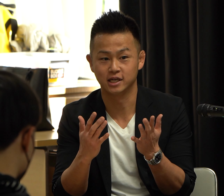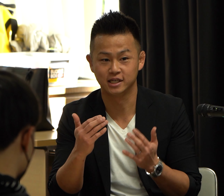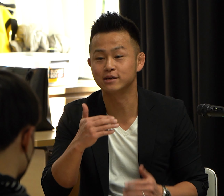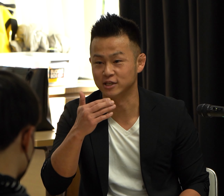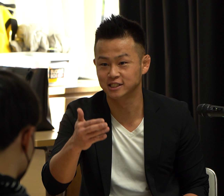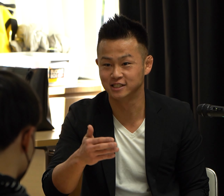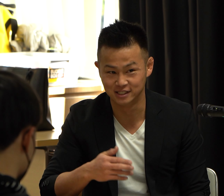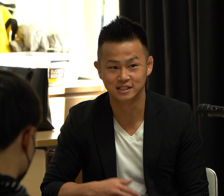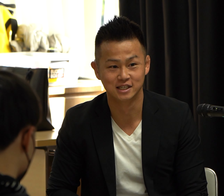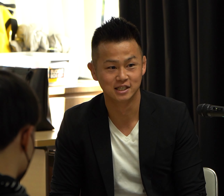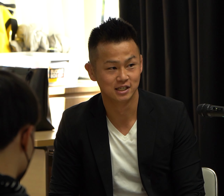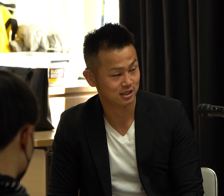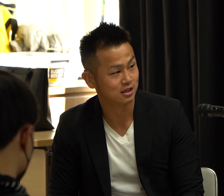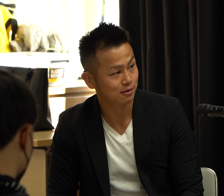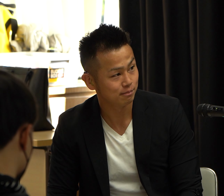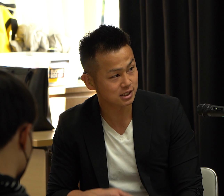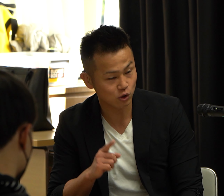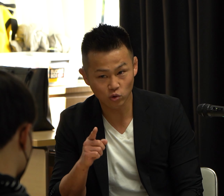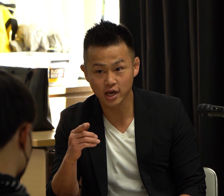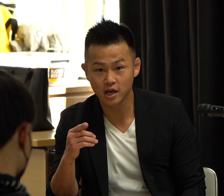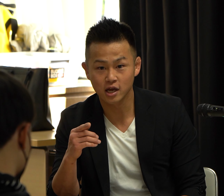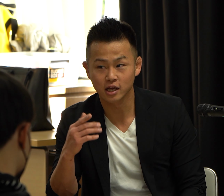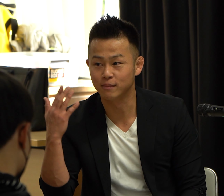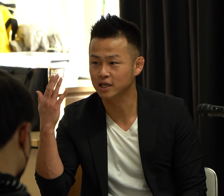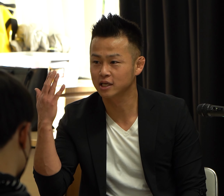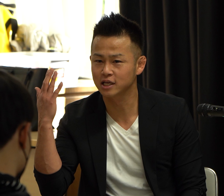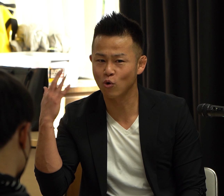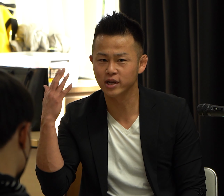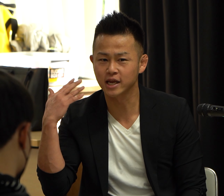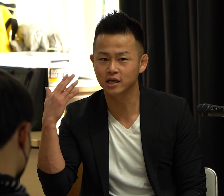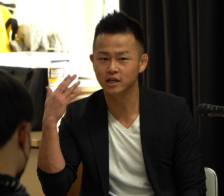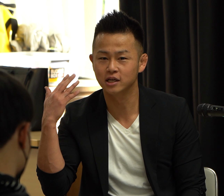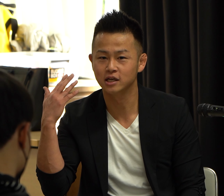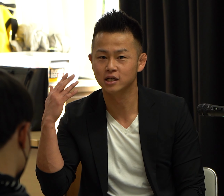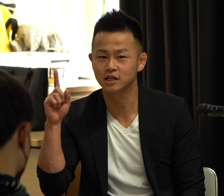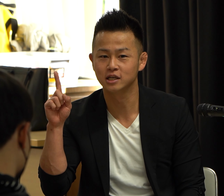に行きます。まあ、そこで、まあ、